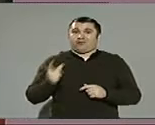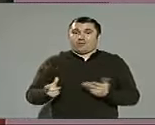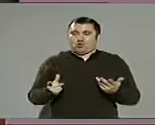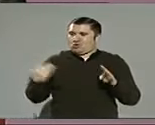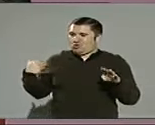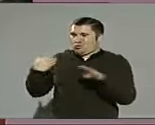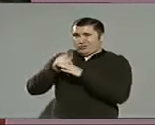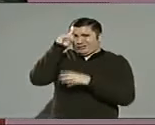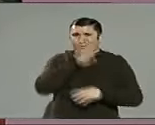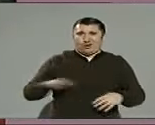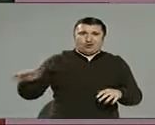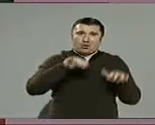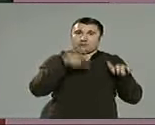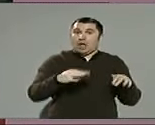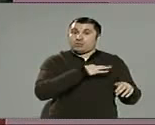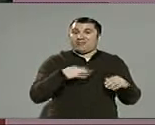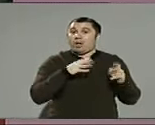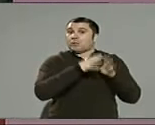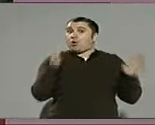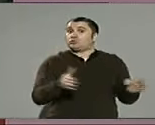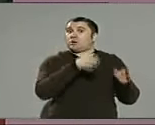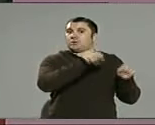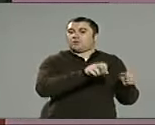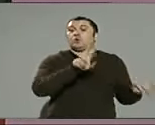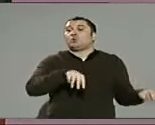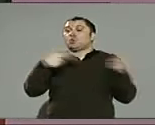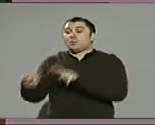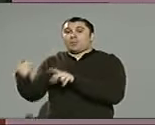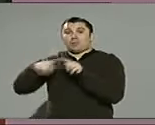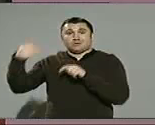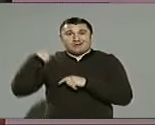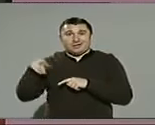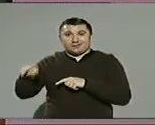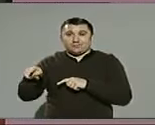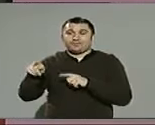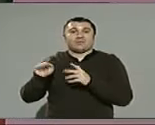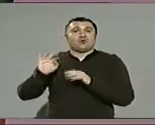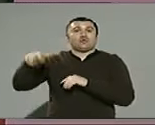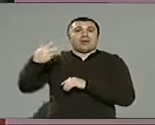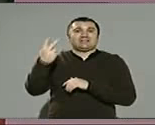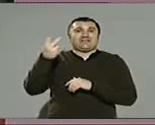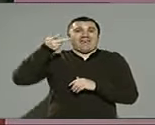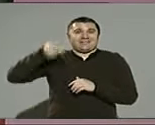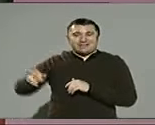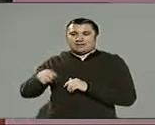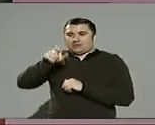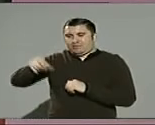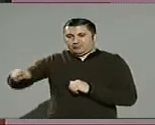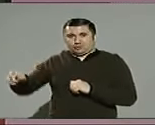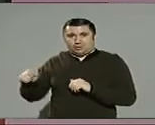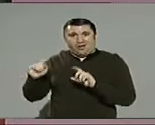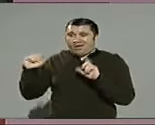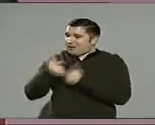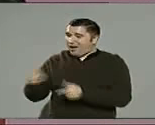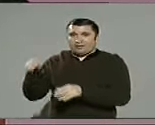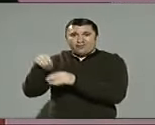verfügen. Und die Kehrseite der Medaille: Mehr als 2/3 der Menschen bei uns haben kein oder ein nur sehr geringes